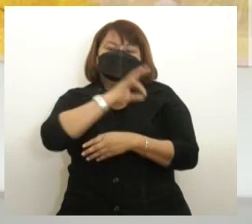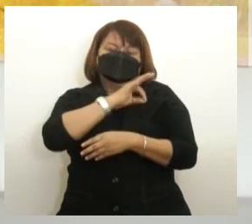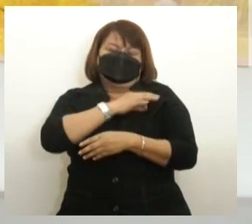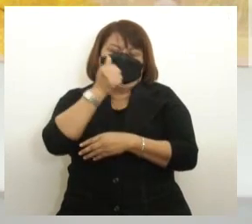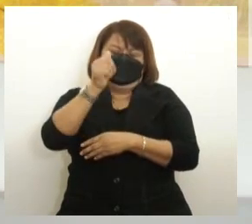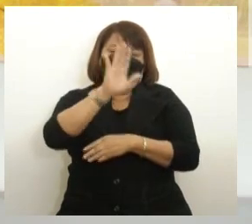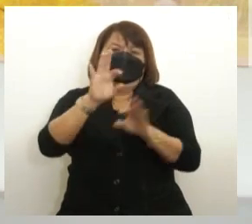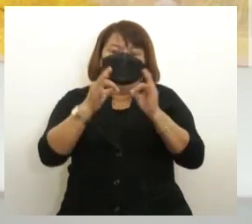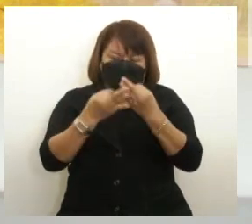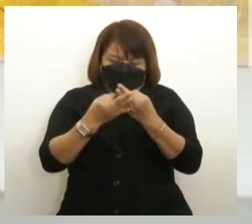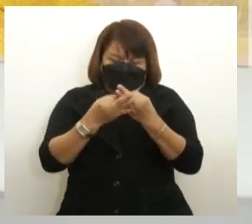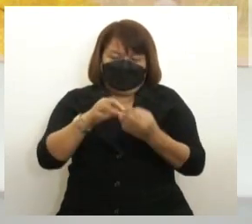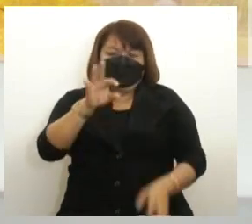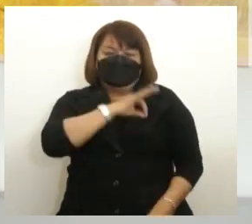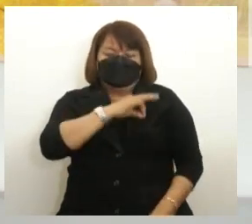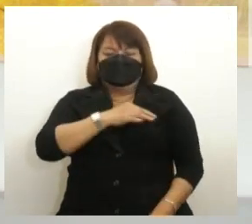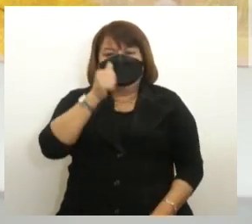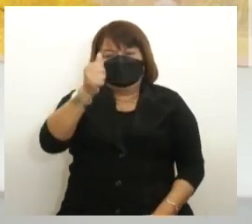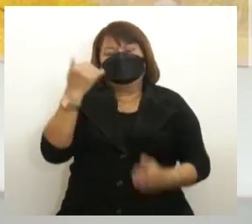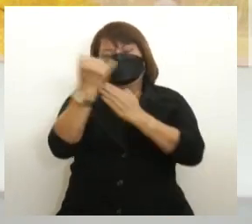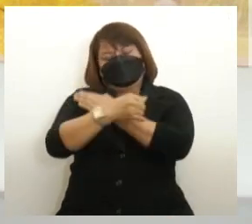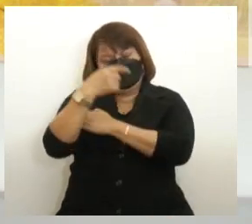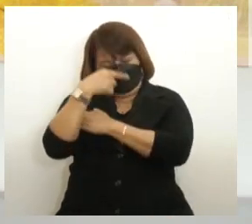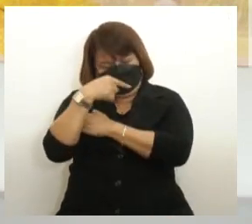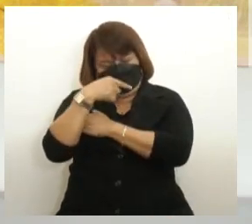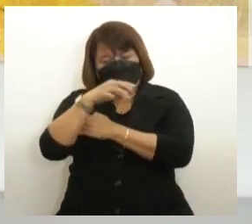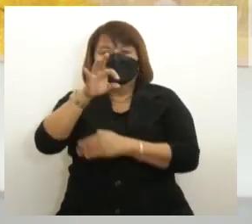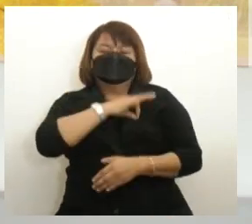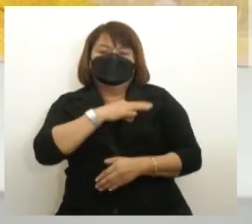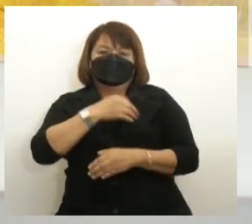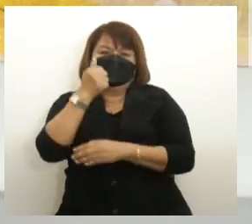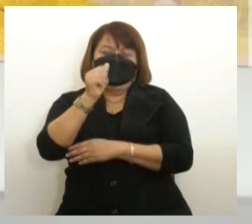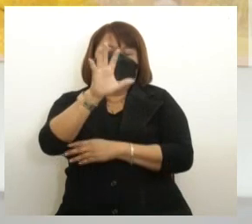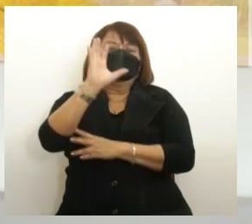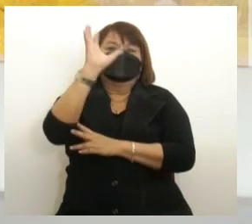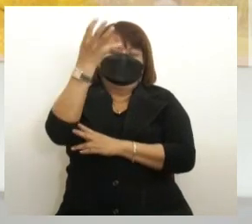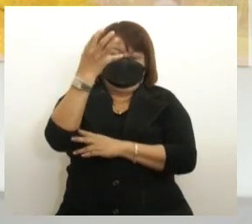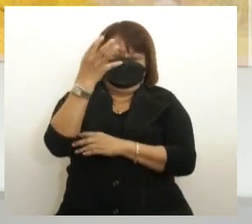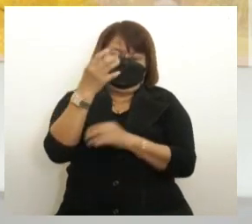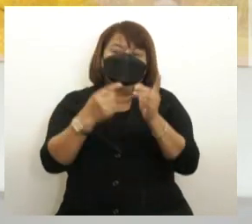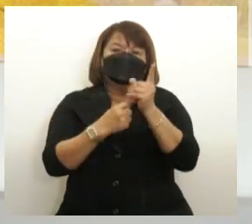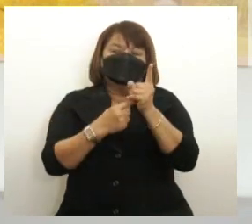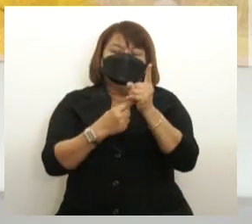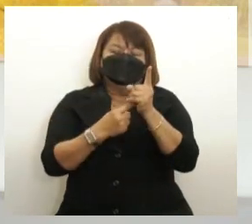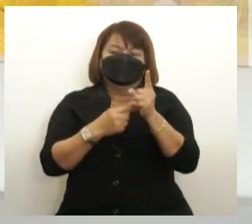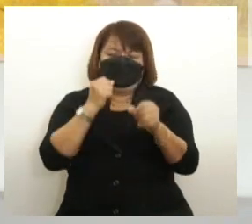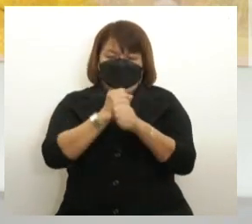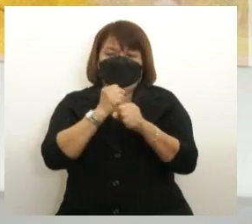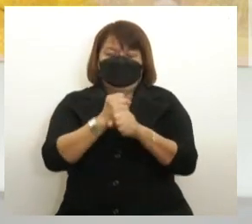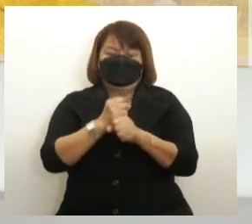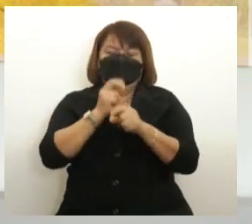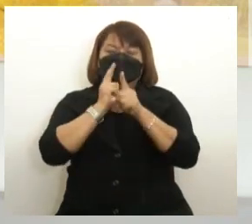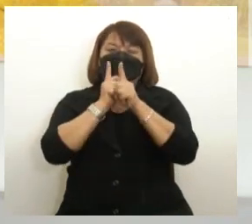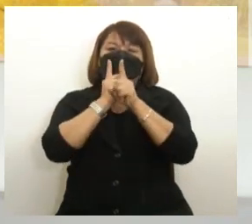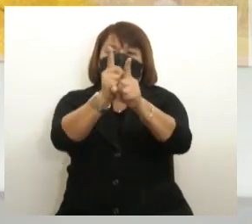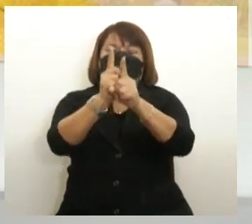ที่ดีของประเทศชาติและเป็นสมาชิกที่ดีของโลกใบนี้นั่นก็คือการที่ปฏิบัติหน้าที่ของตนเ